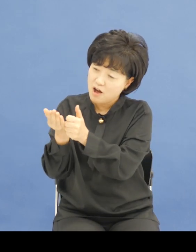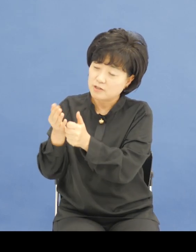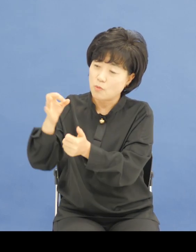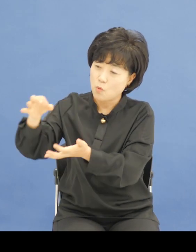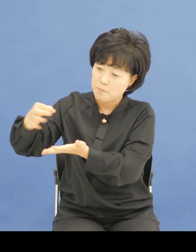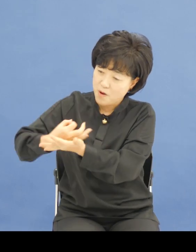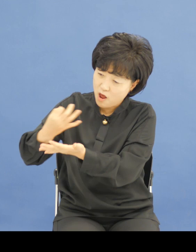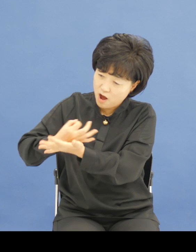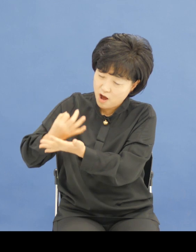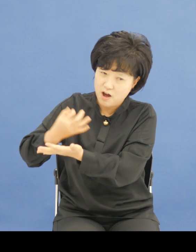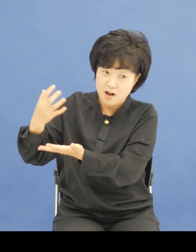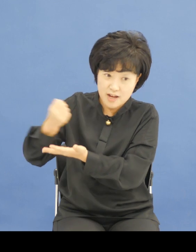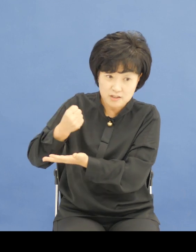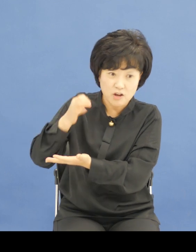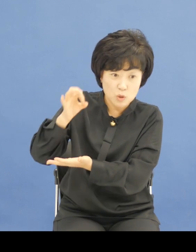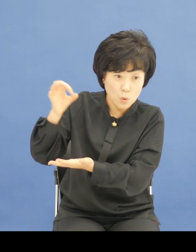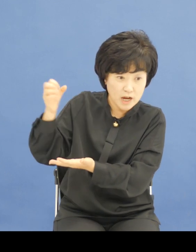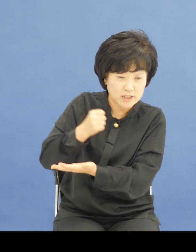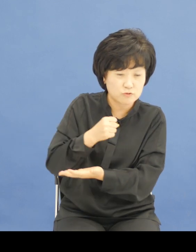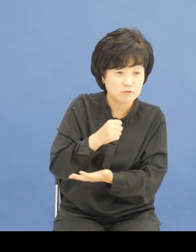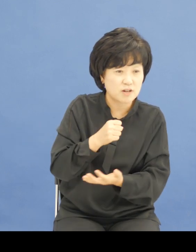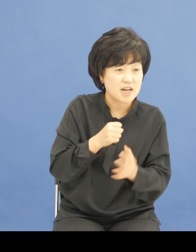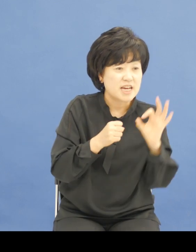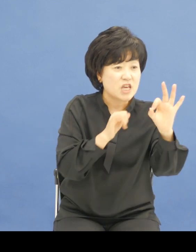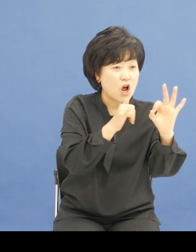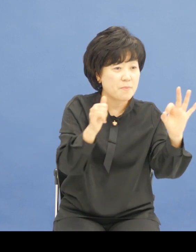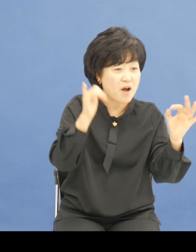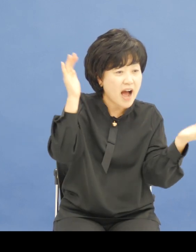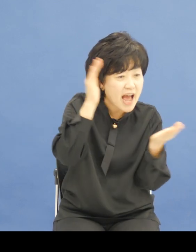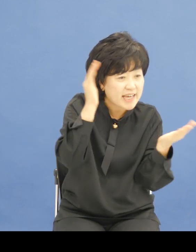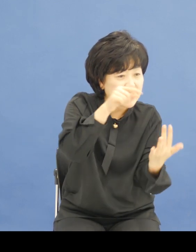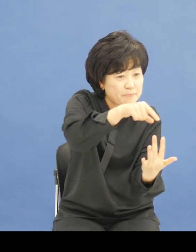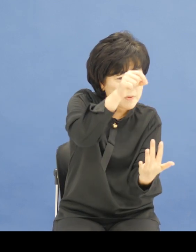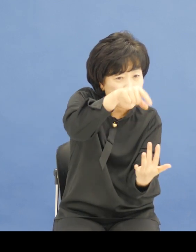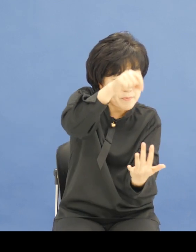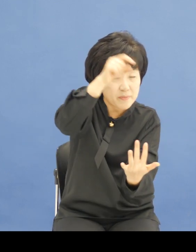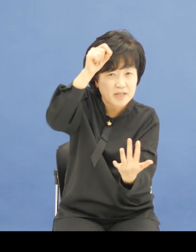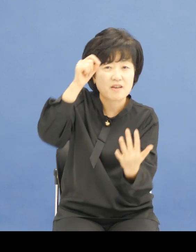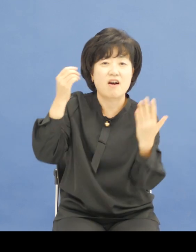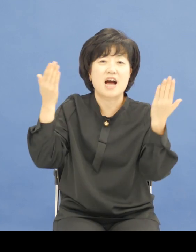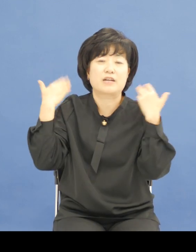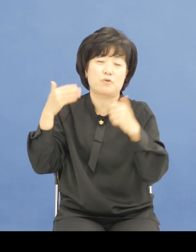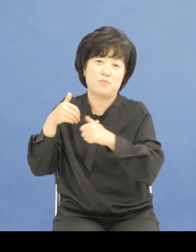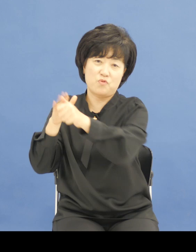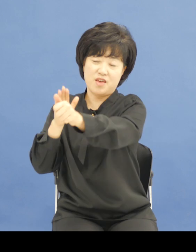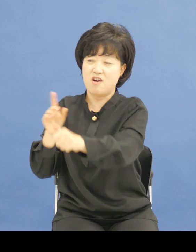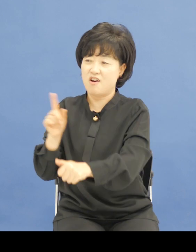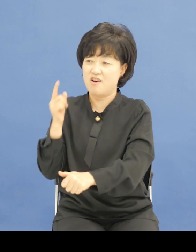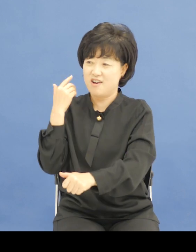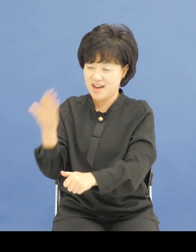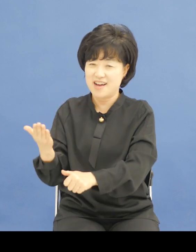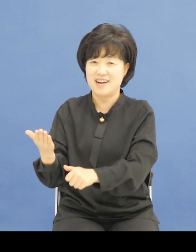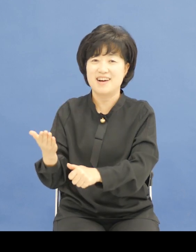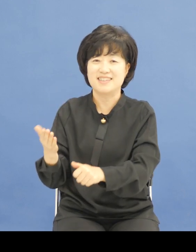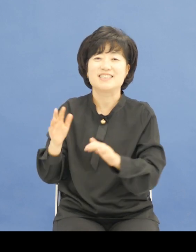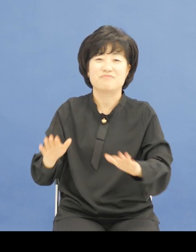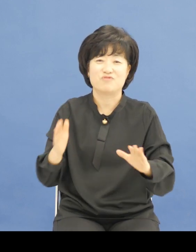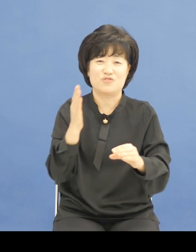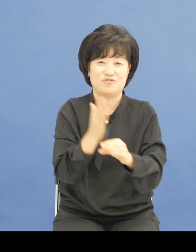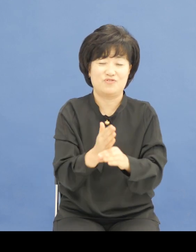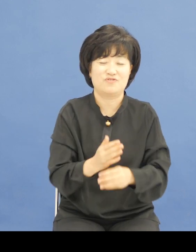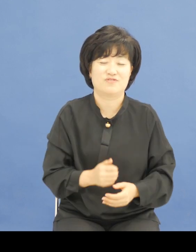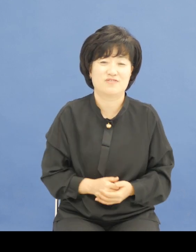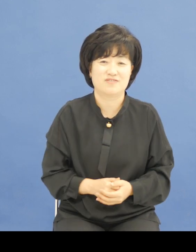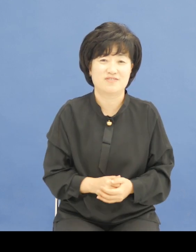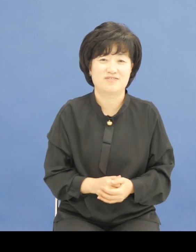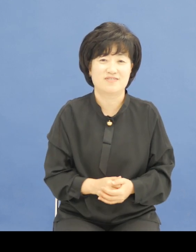보내요. 아무래도 그곳이 뭐 우리가 뭐 여러 가지 정서나 문화나 여러 가지 사고가 다르니까 좀 이해가 되지 않을 때가 참 많을